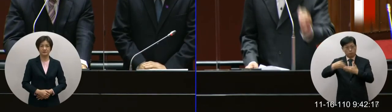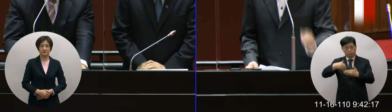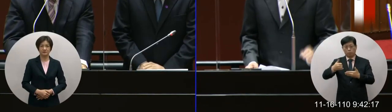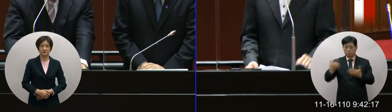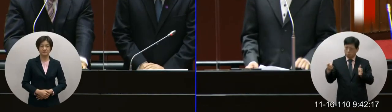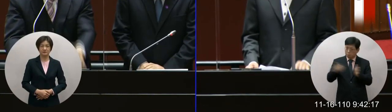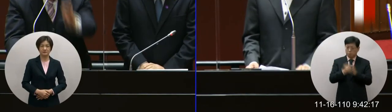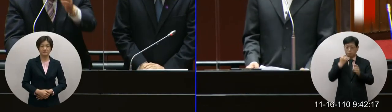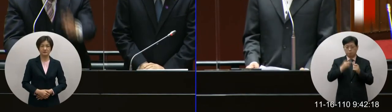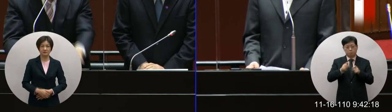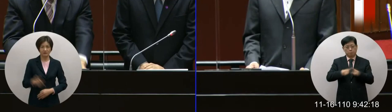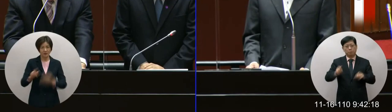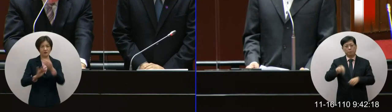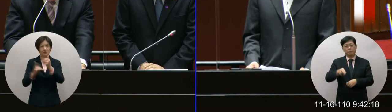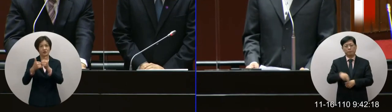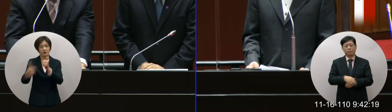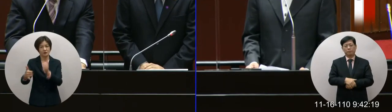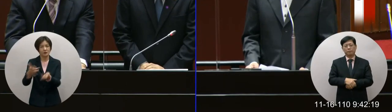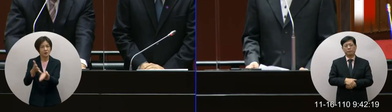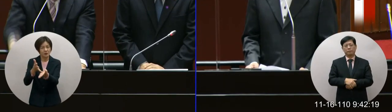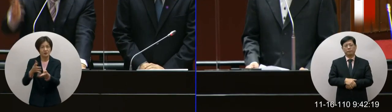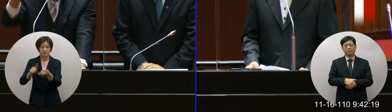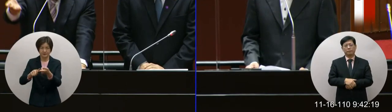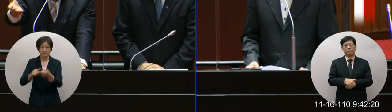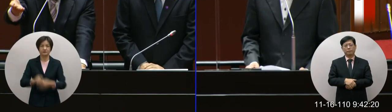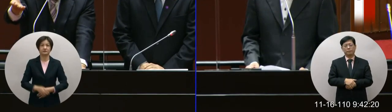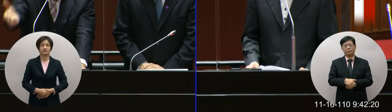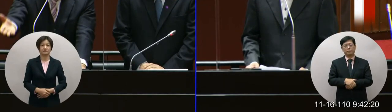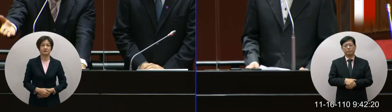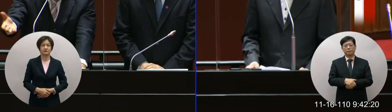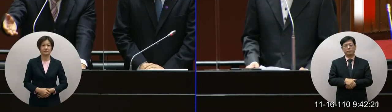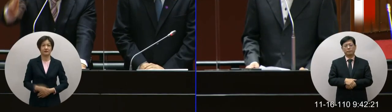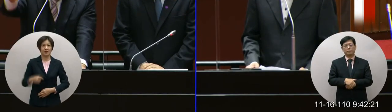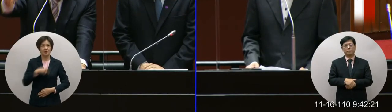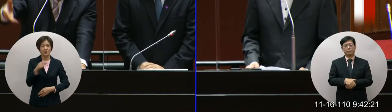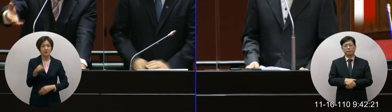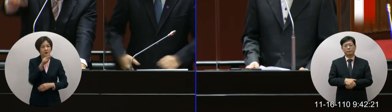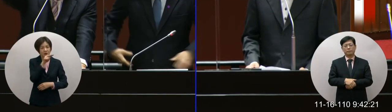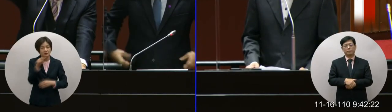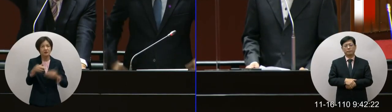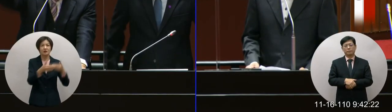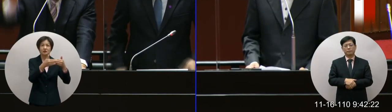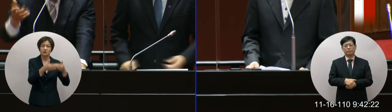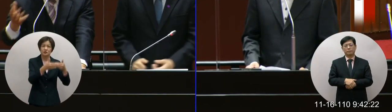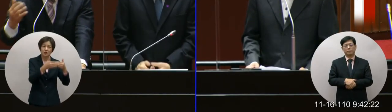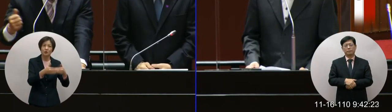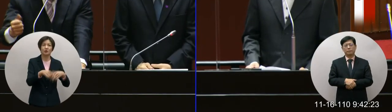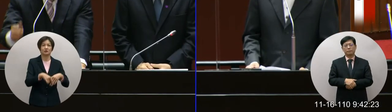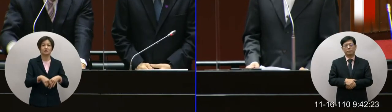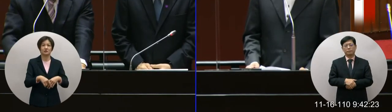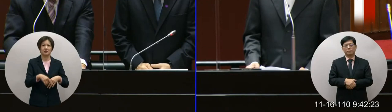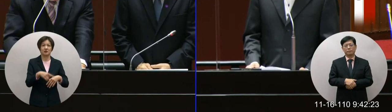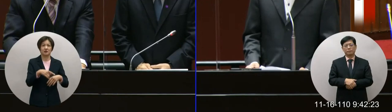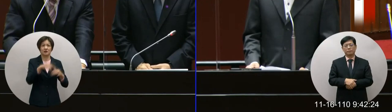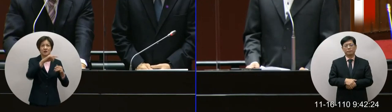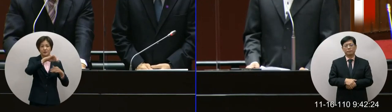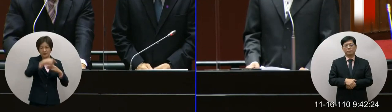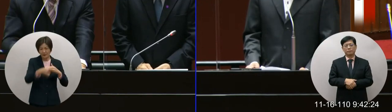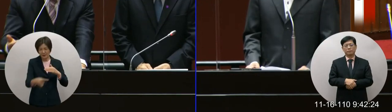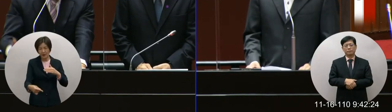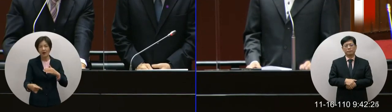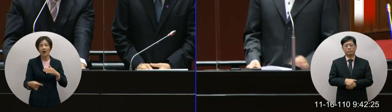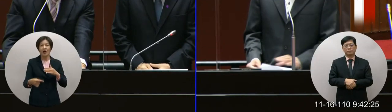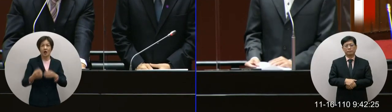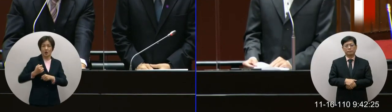两岸是永久和平的。 委员讲这个很有道理，我们看到中国确实军力大大成